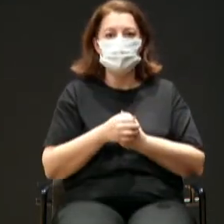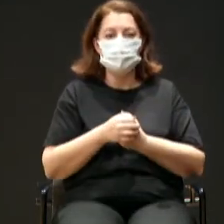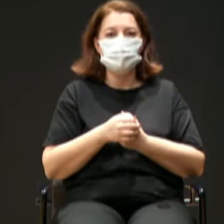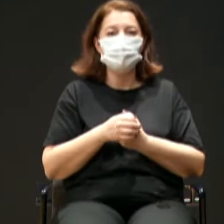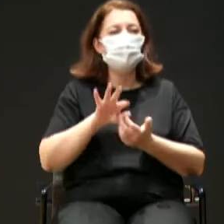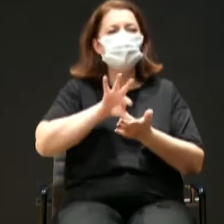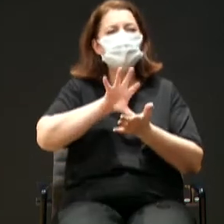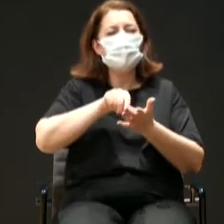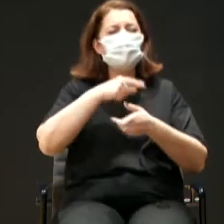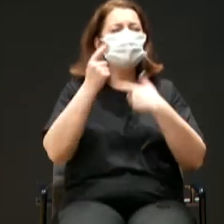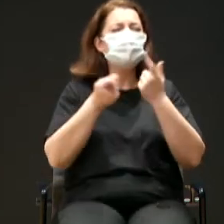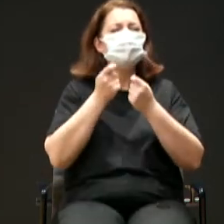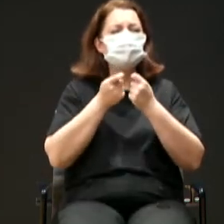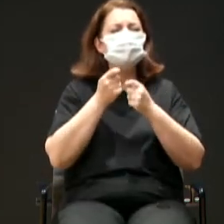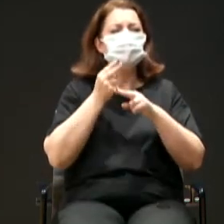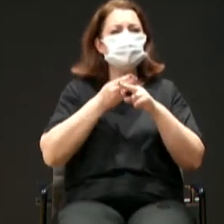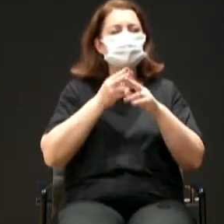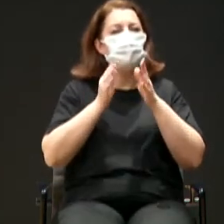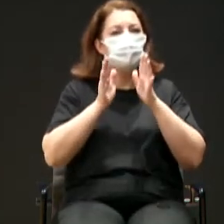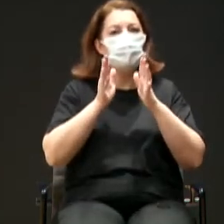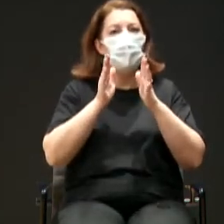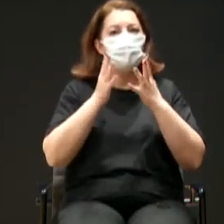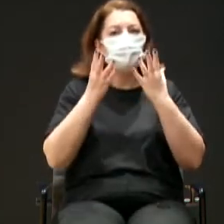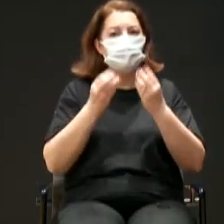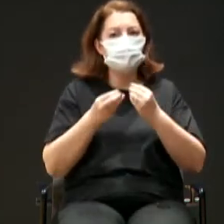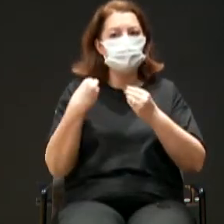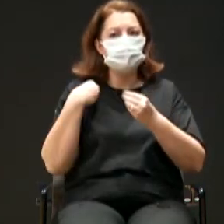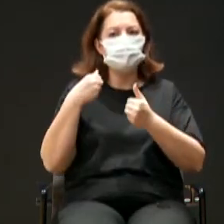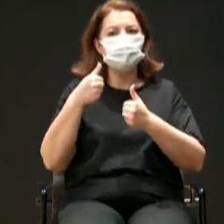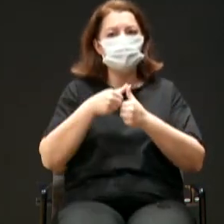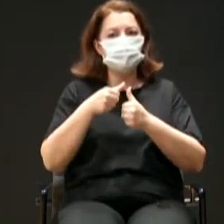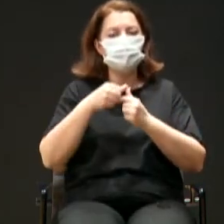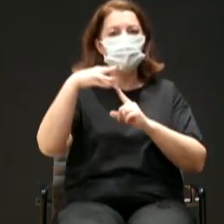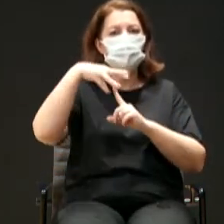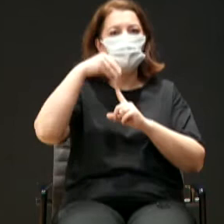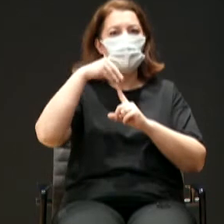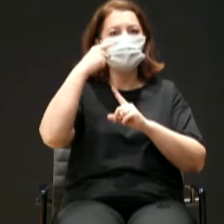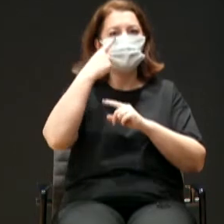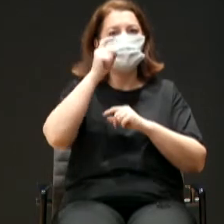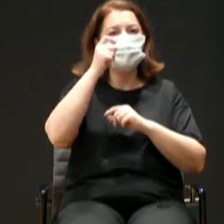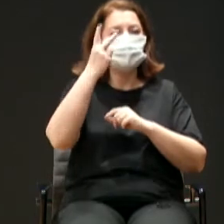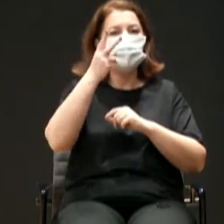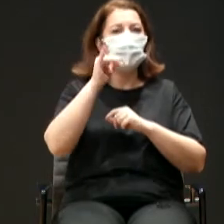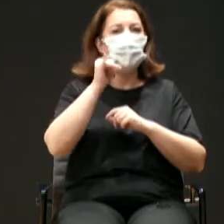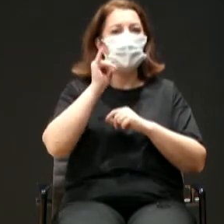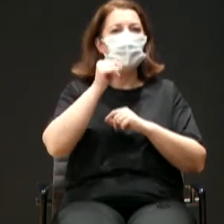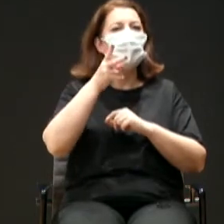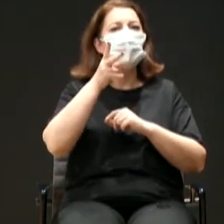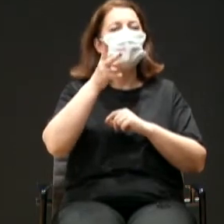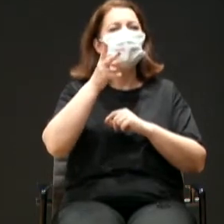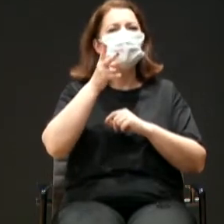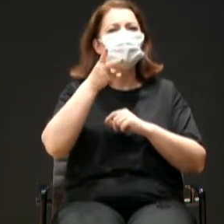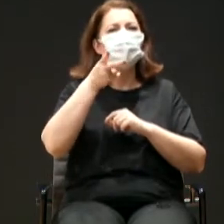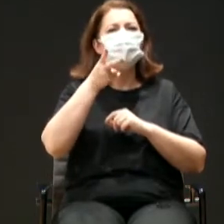Çalma işlemleri tüm hızıyla devam ediyor. Yine Dolmabahçe'de 92 kiloluk som altın vazolar